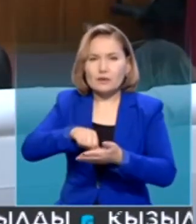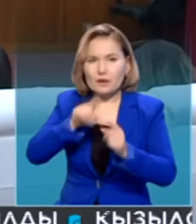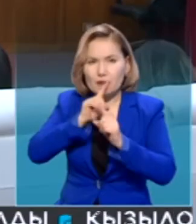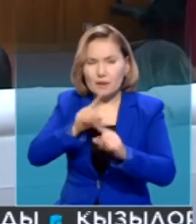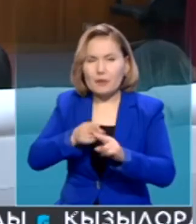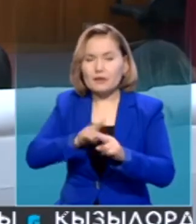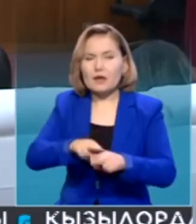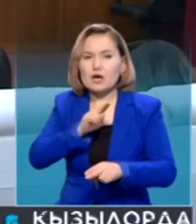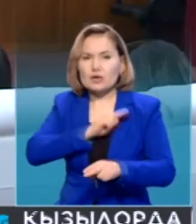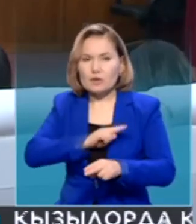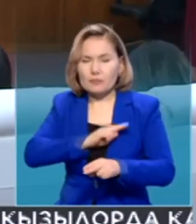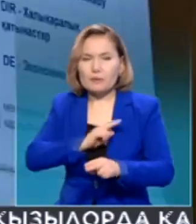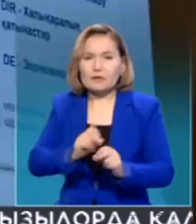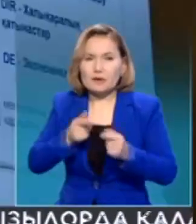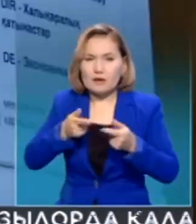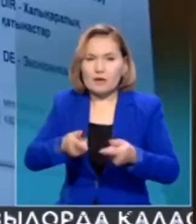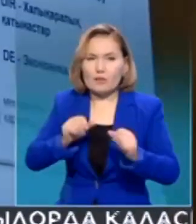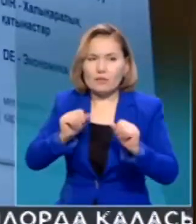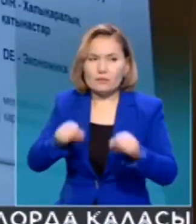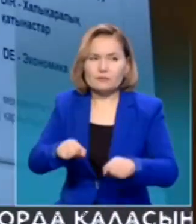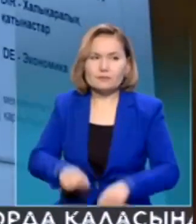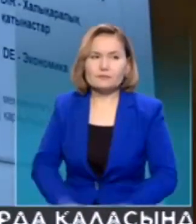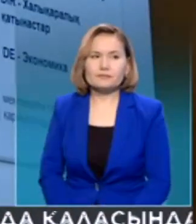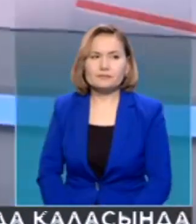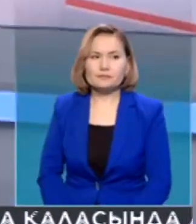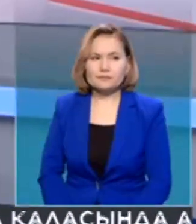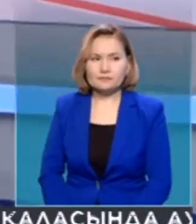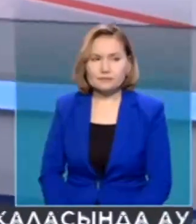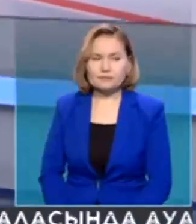қатыспай-ақ кейбір қызметкерге тағайындала алады.